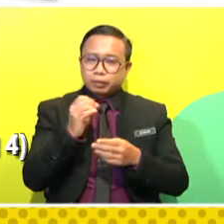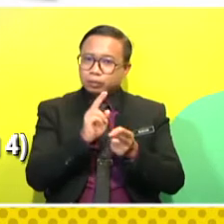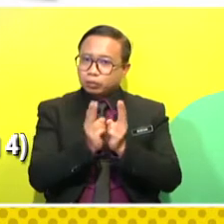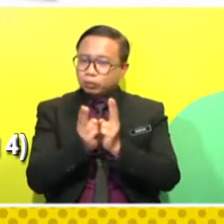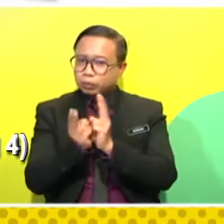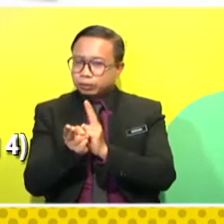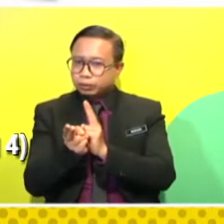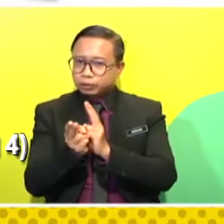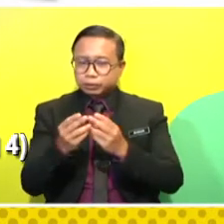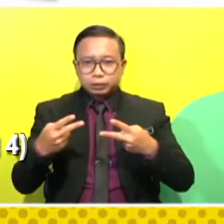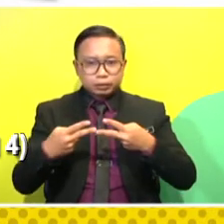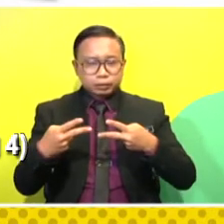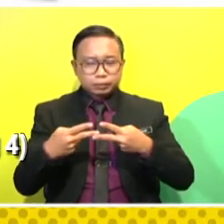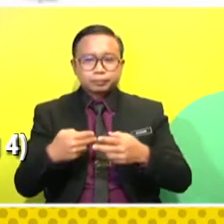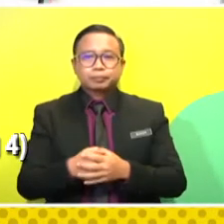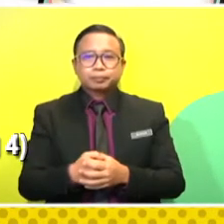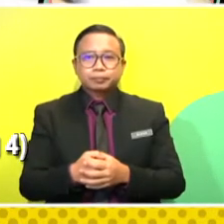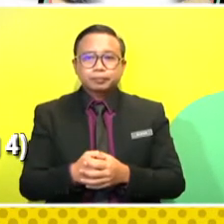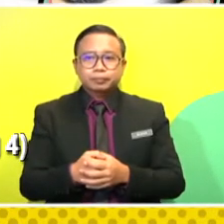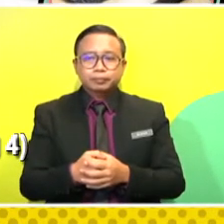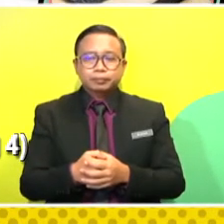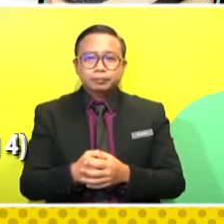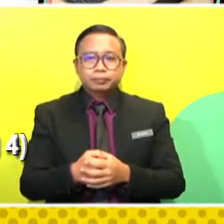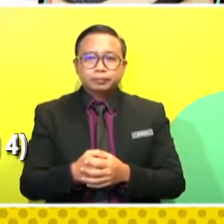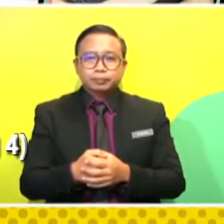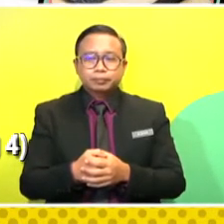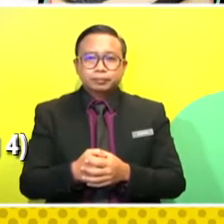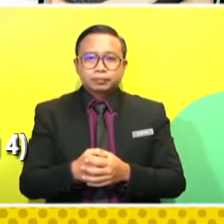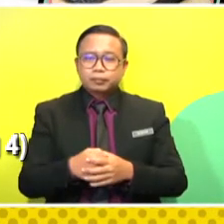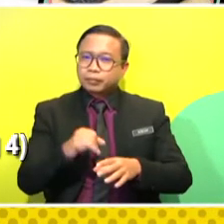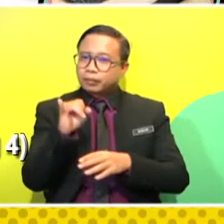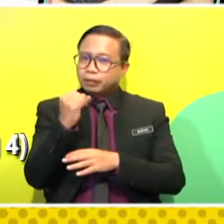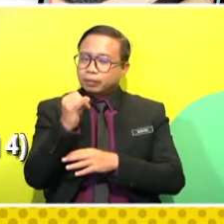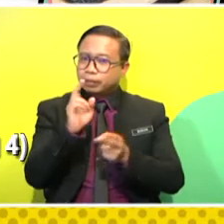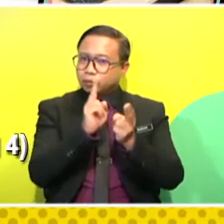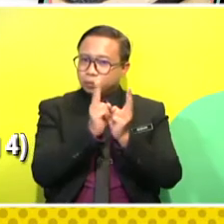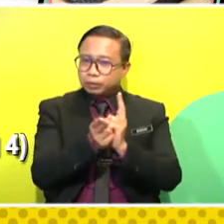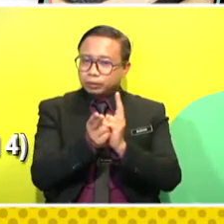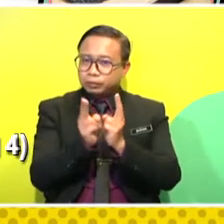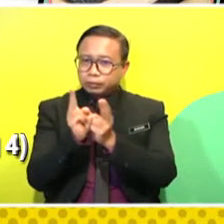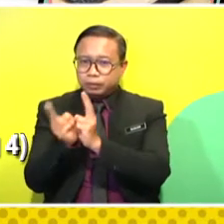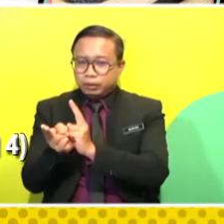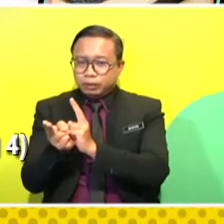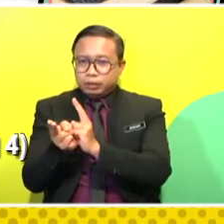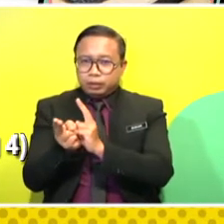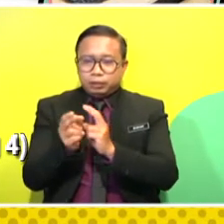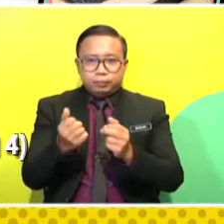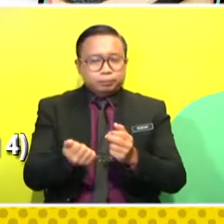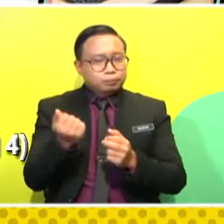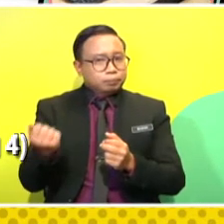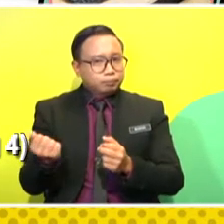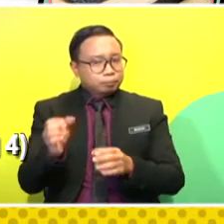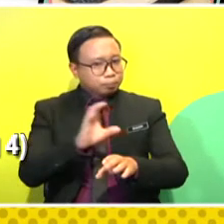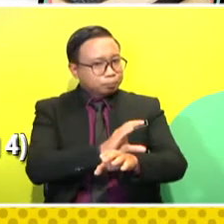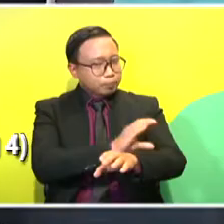punca elektrik. Dan yang terakhir, kad dia adalah dilarang mengubah suai perkakasan